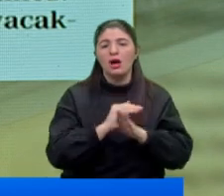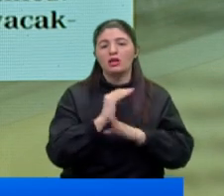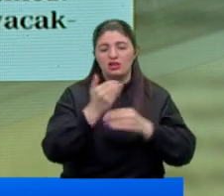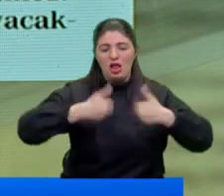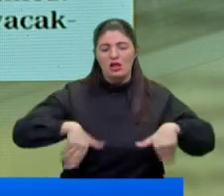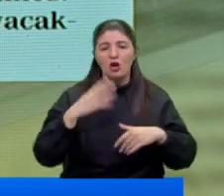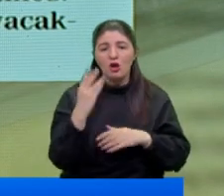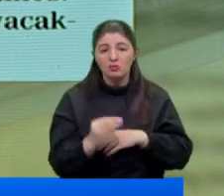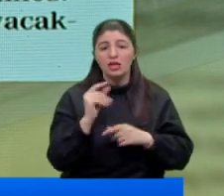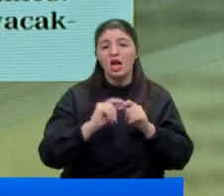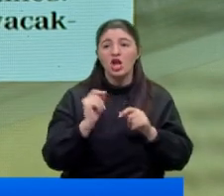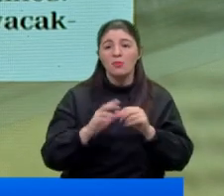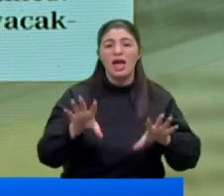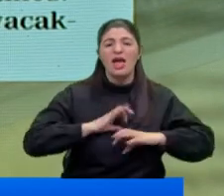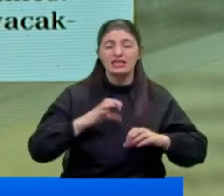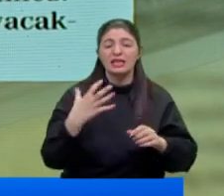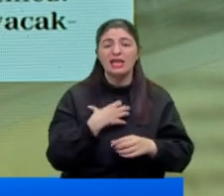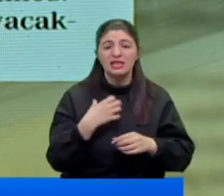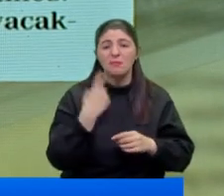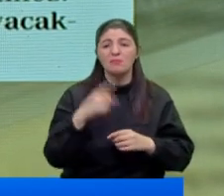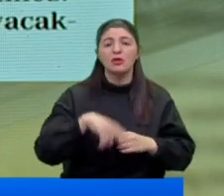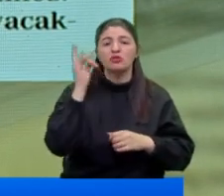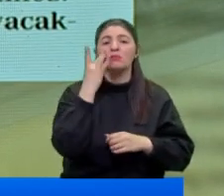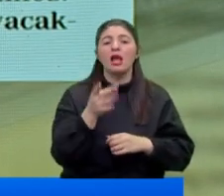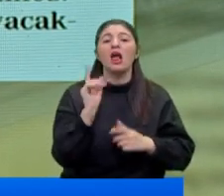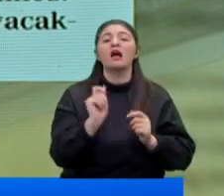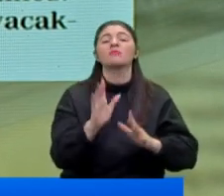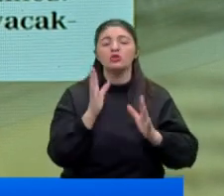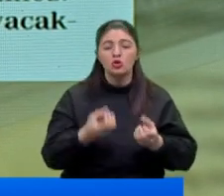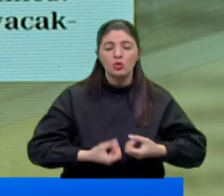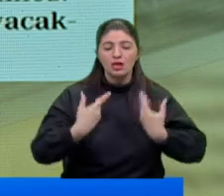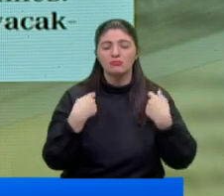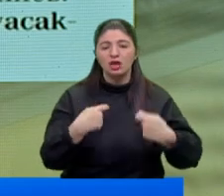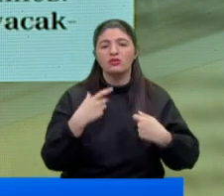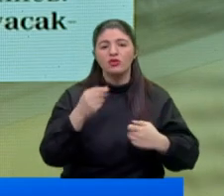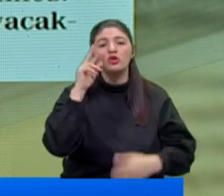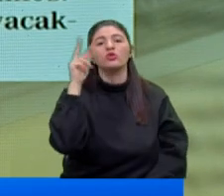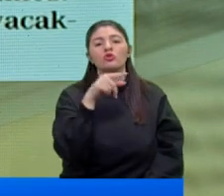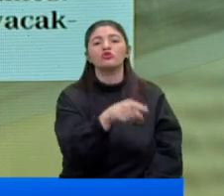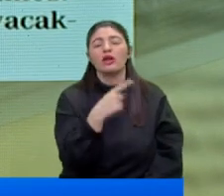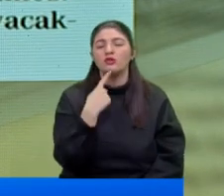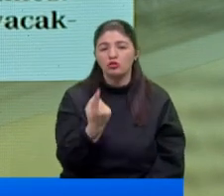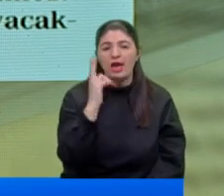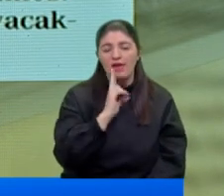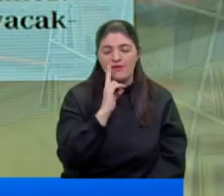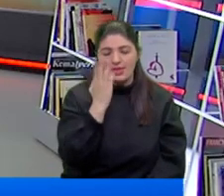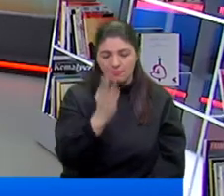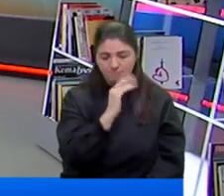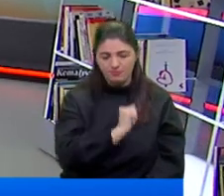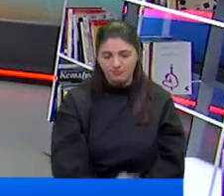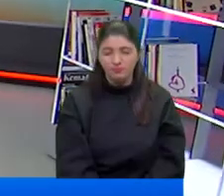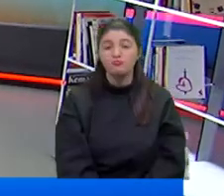bu mamasının ekonomiye etkileri kendini bir günde belli etmez üretim maliyeti olarak yansıyacaktır diyor